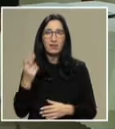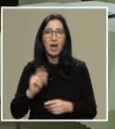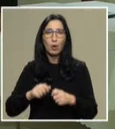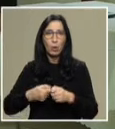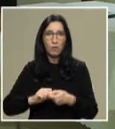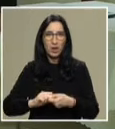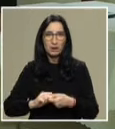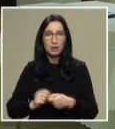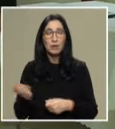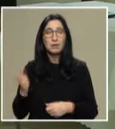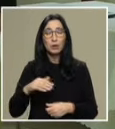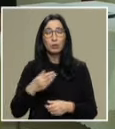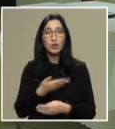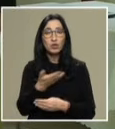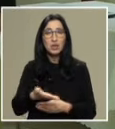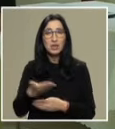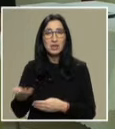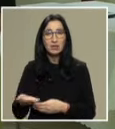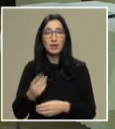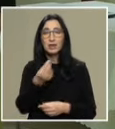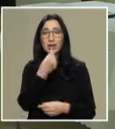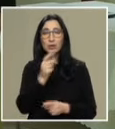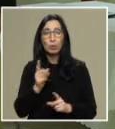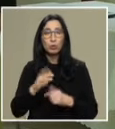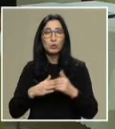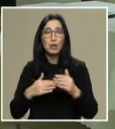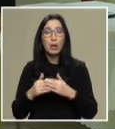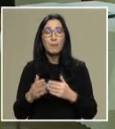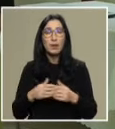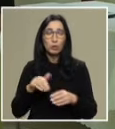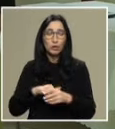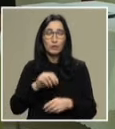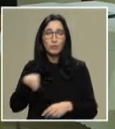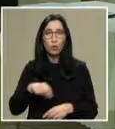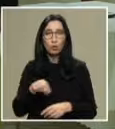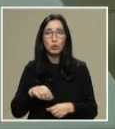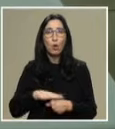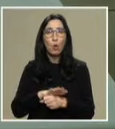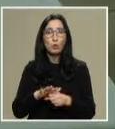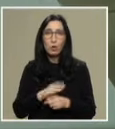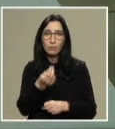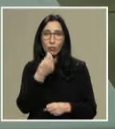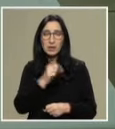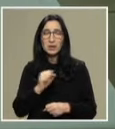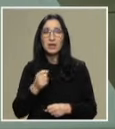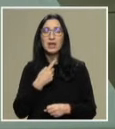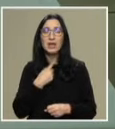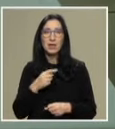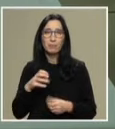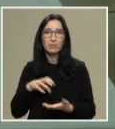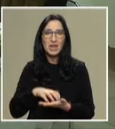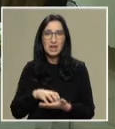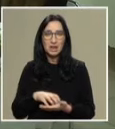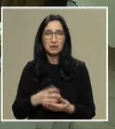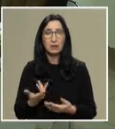ще сервират ястията, които се приготвят в кухнята, основно ястие и десерт. Доста години